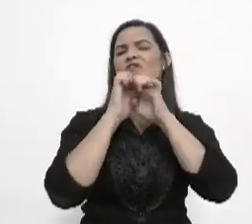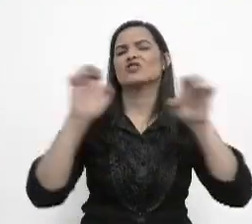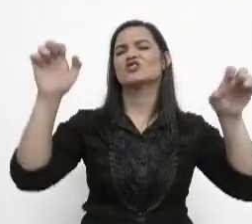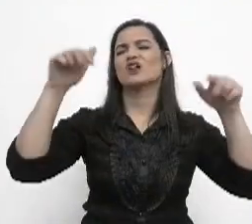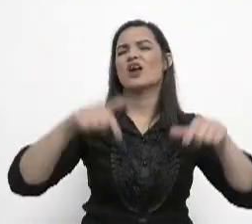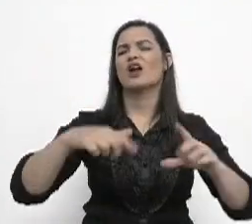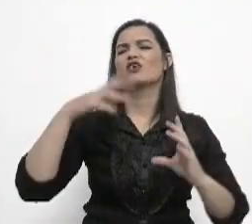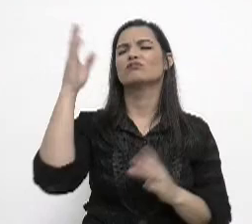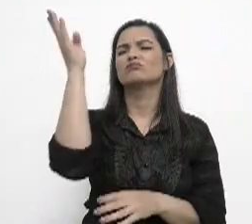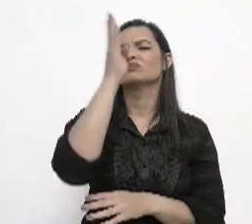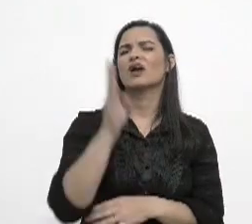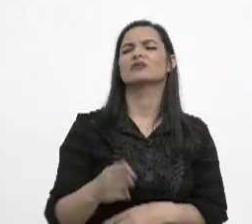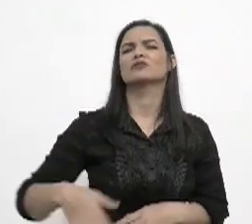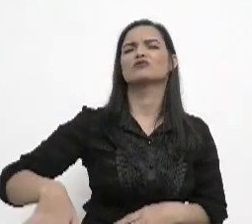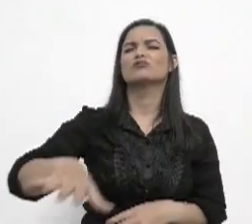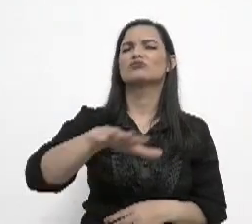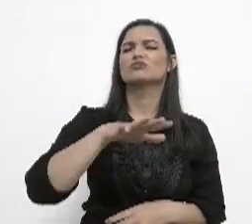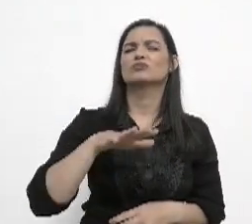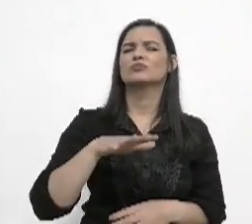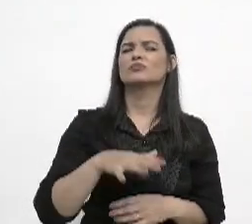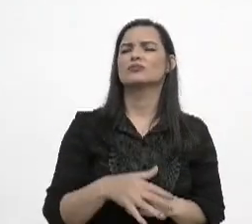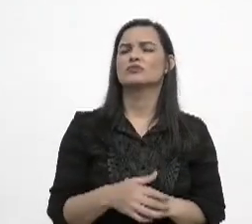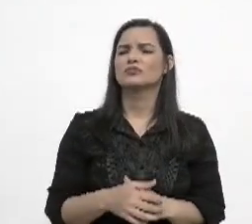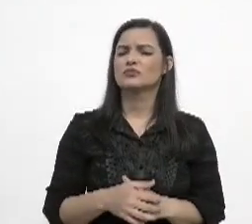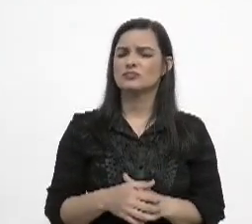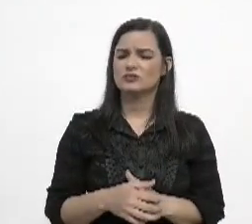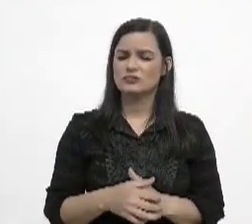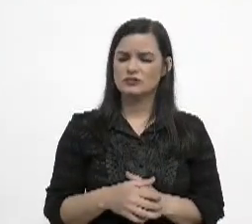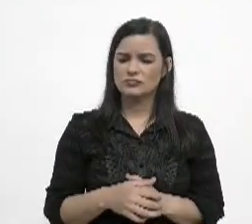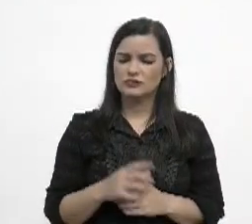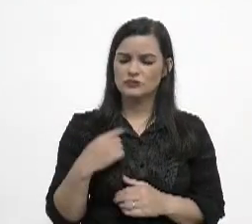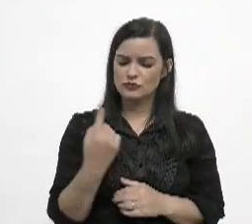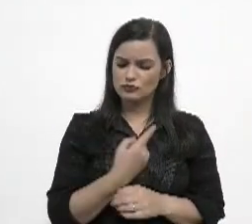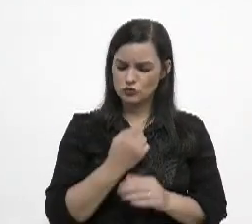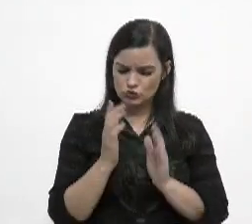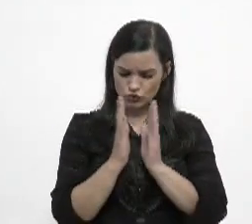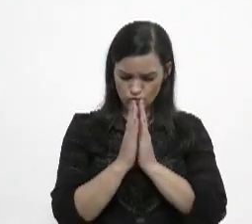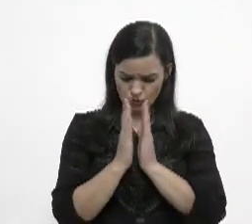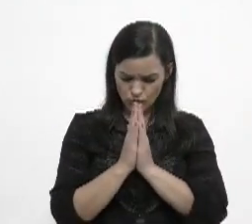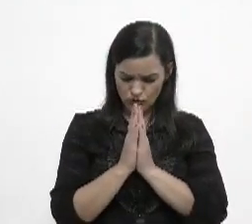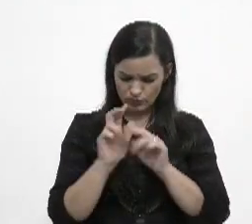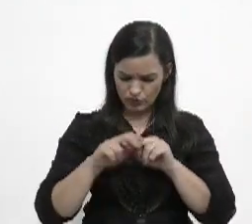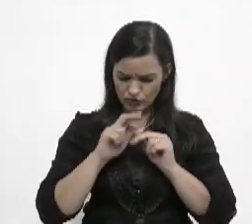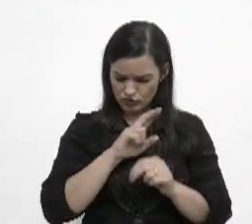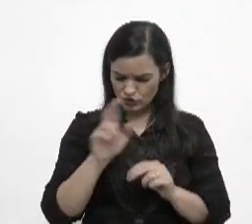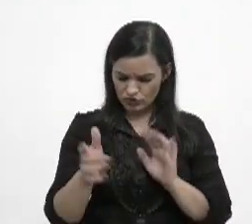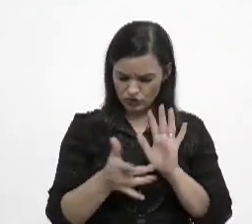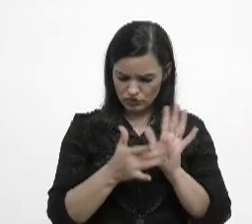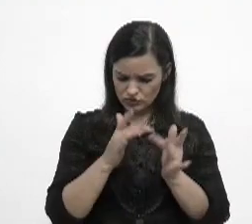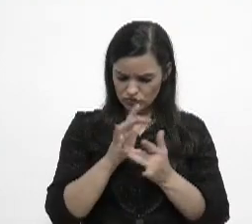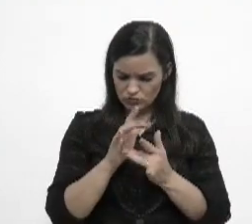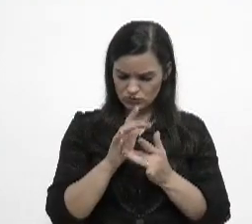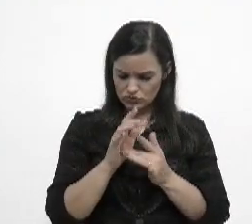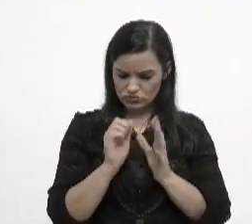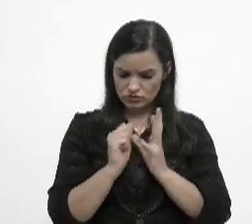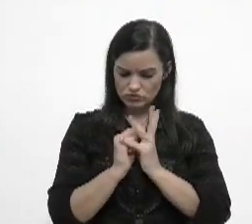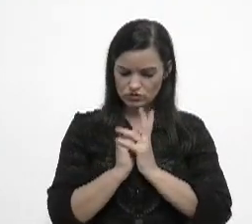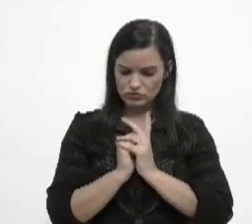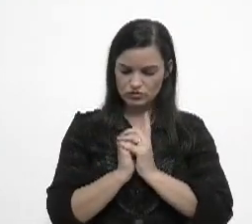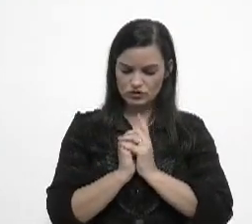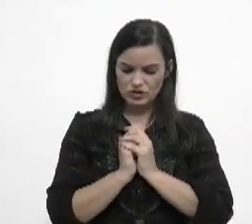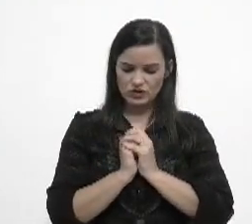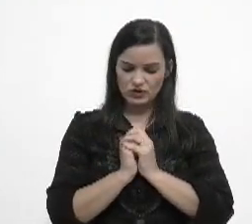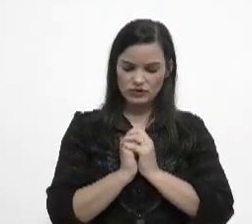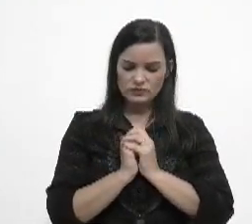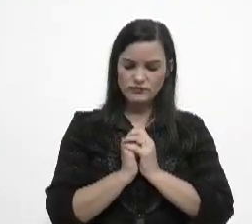예수님의 이름으로 축복하며 기도하옵나이다. Oramos em nome do Senhor Jesus Cristo. Amém. 하나님께 우리 감사하며 영광의